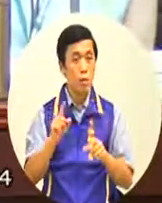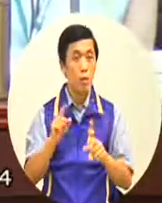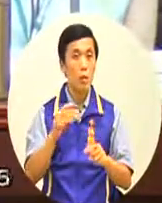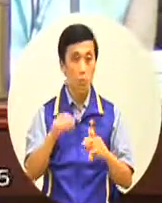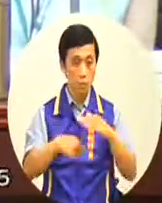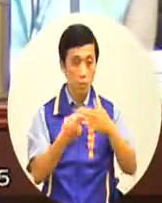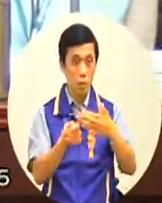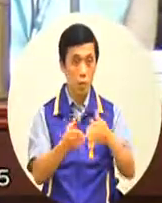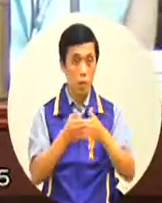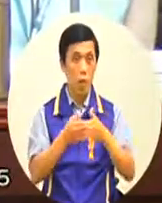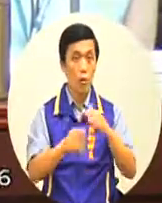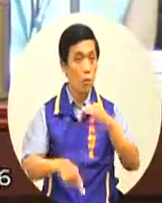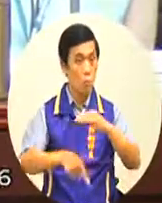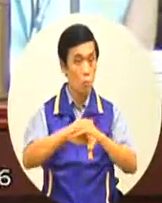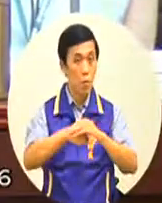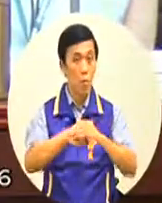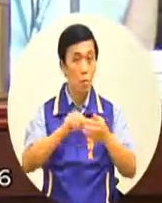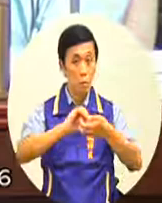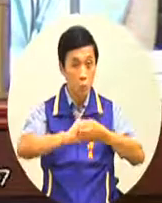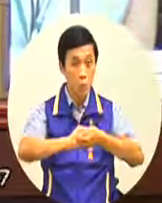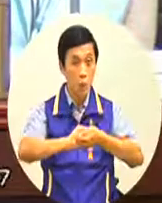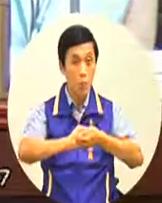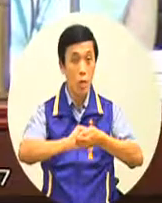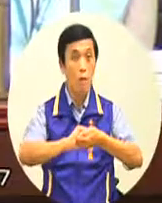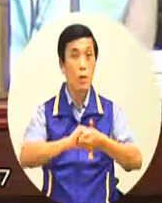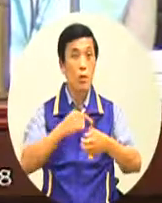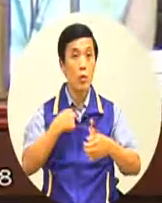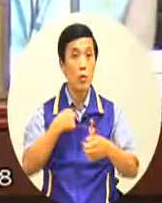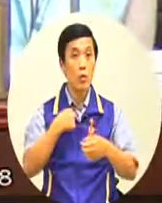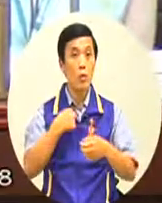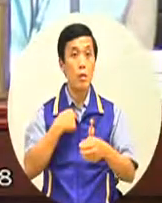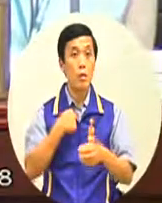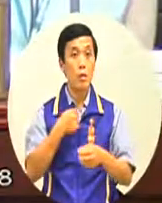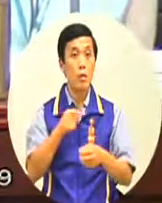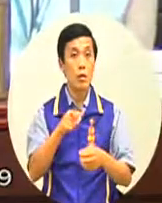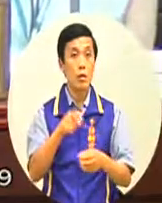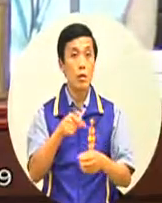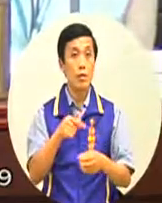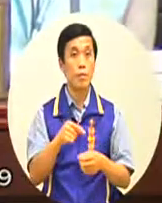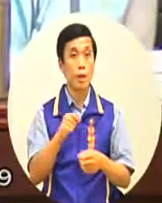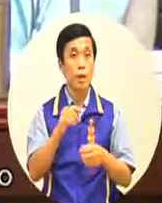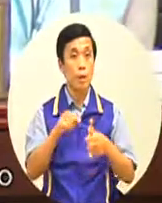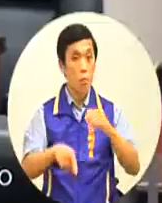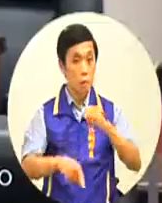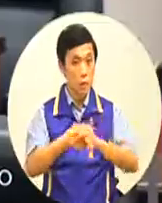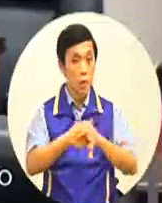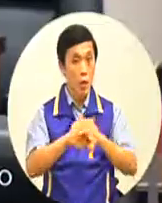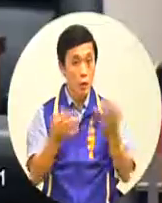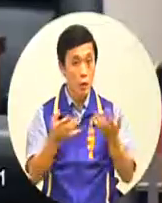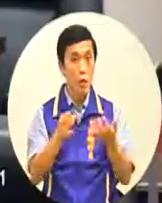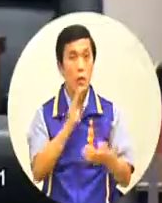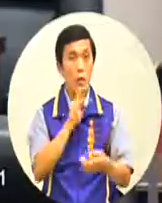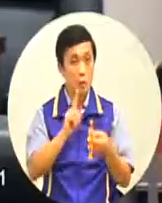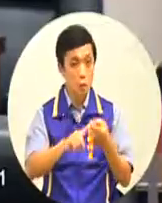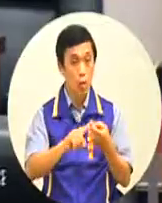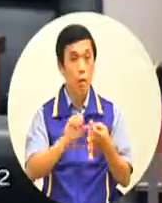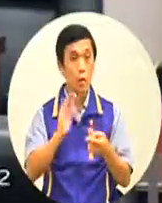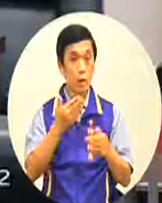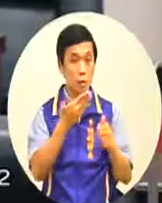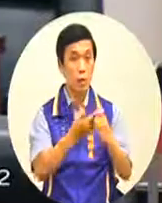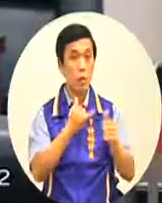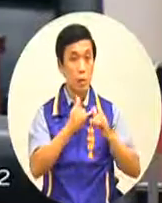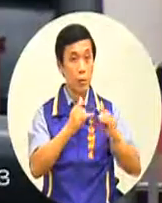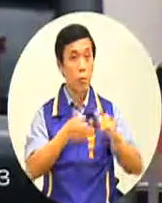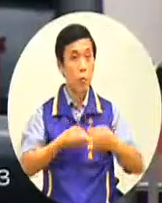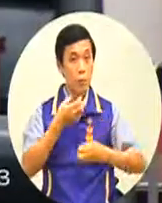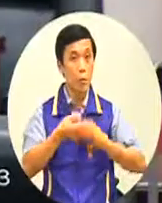事实明确，我们就会 违法事实。违法事实是事实，但是我们可以陈述嘛？陈述就是想要低